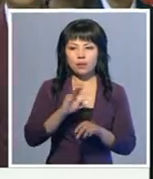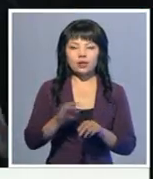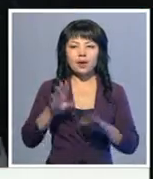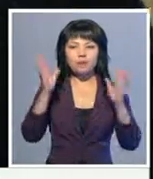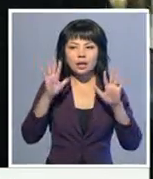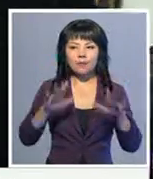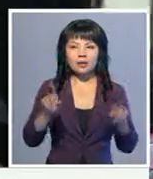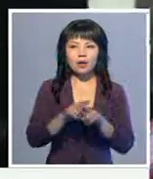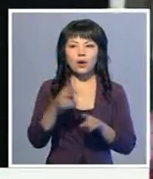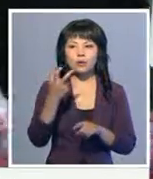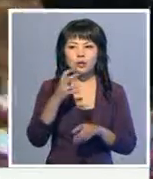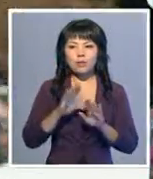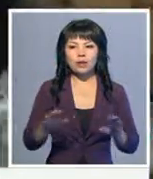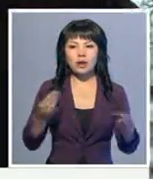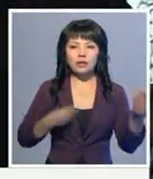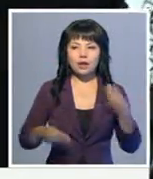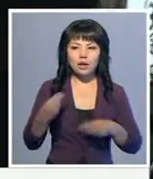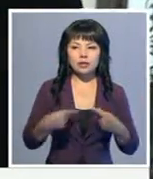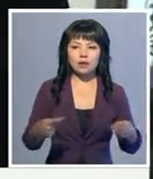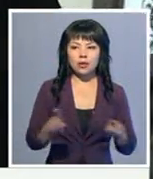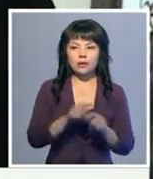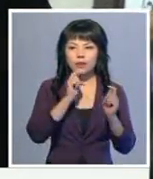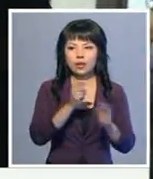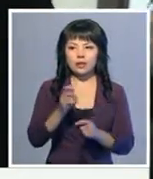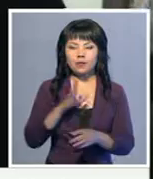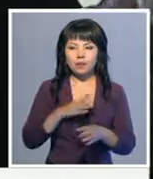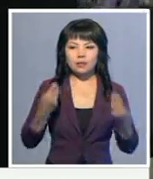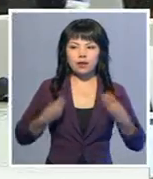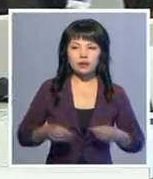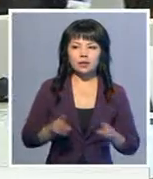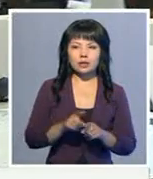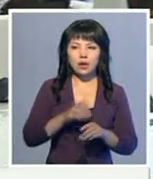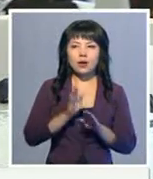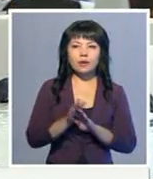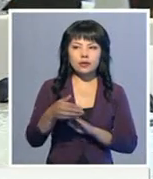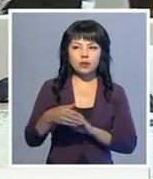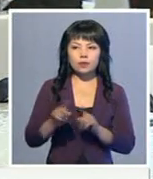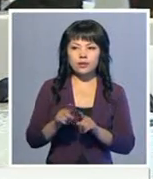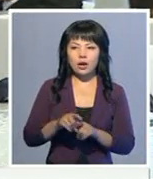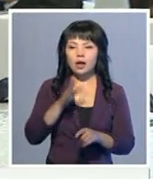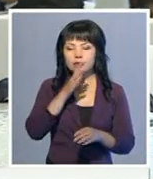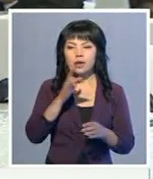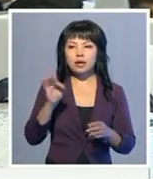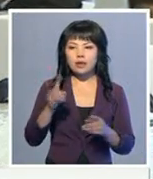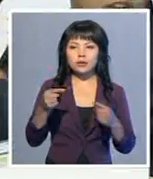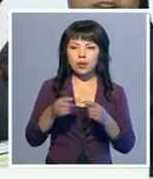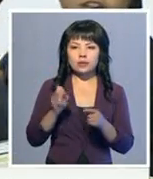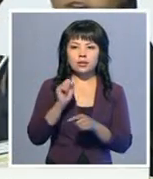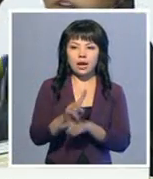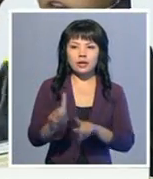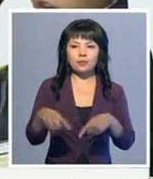балаға мектепке керекті киім кешек, оқу құралдары табысталды. Мектеп формасы мен аяқ киімдер балалардың өлшеміне қарай арнайы тапсырыспен